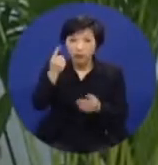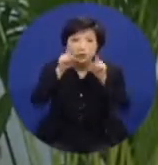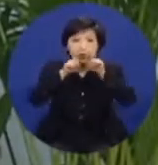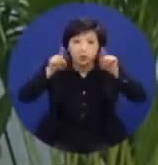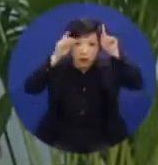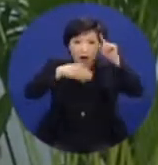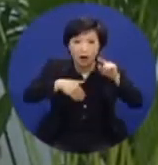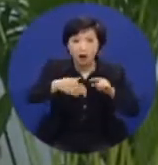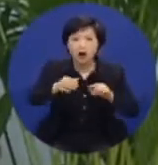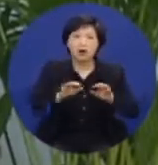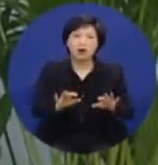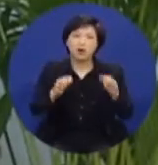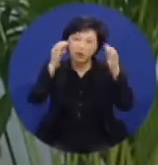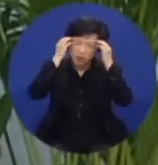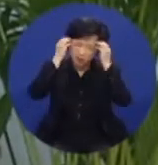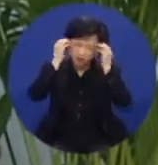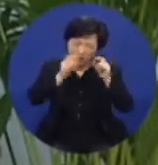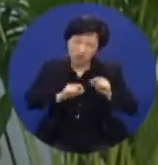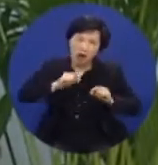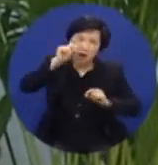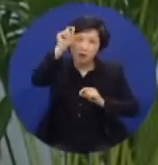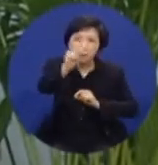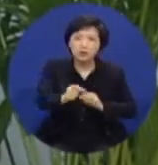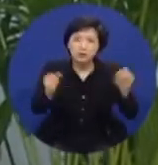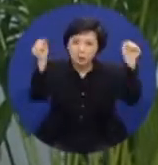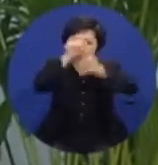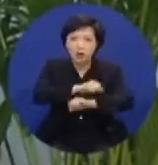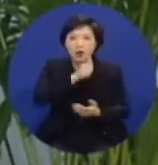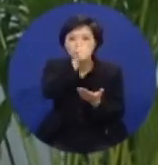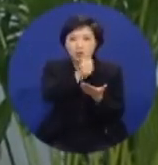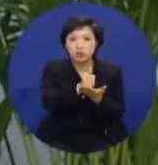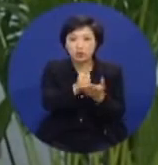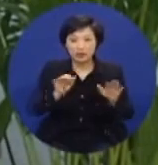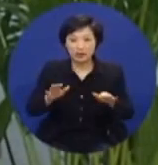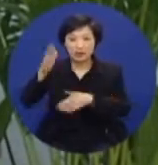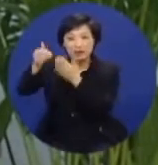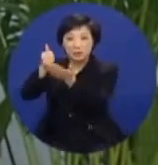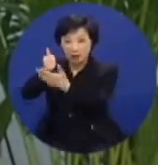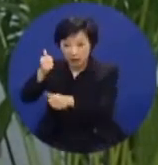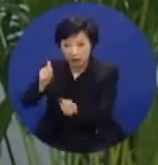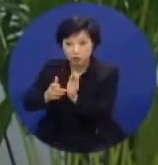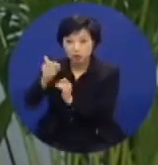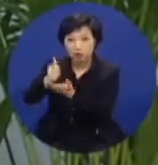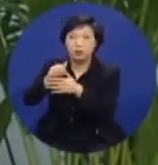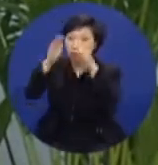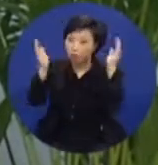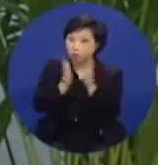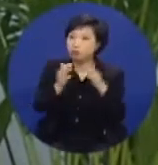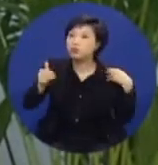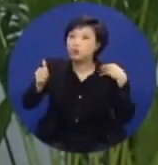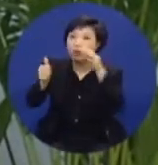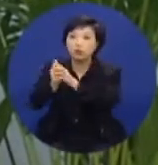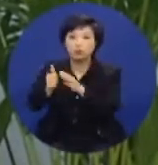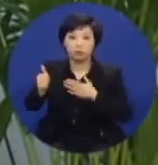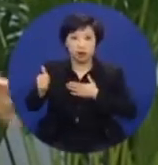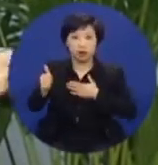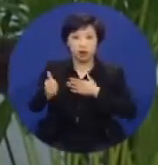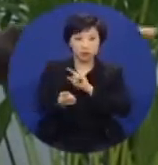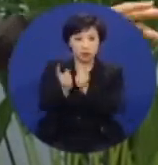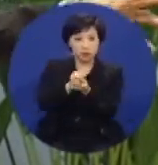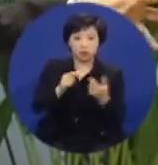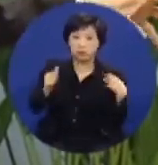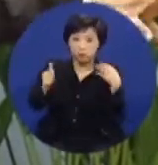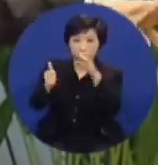소 상공인 * 망할 주에 하나님의 아 둘리 수가 짊어 주고 대신 죽어 소